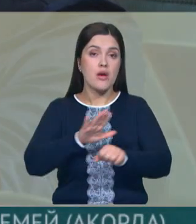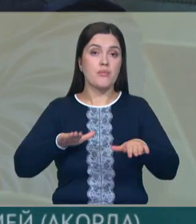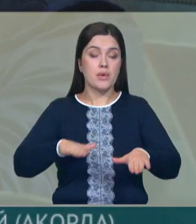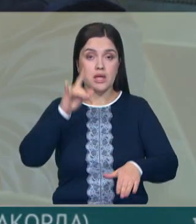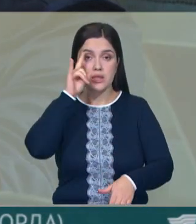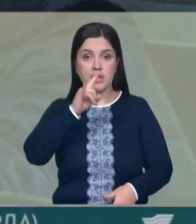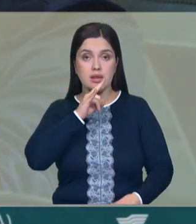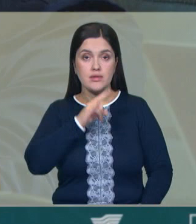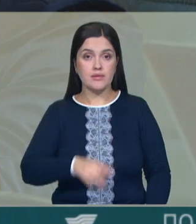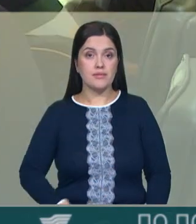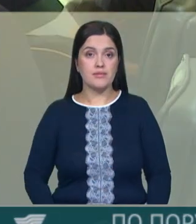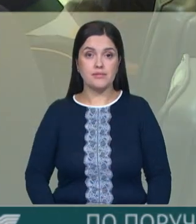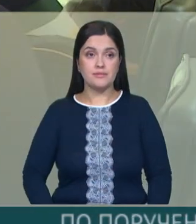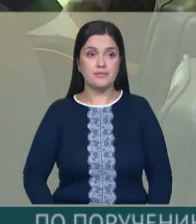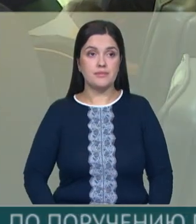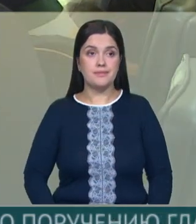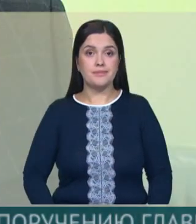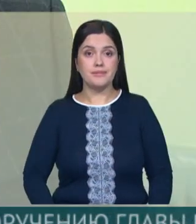всей